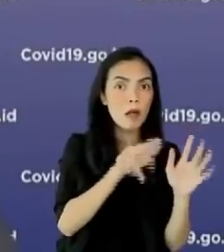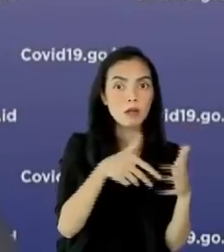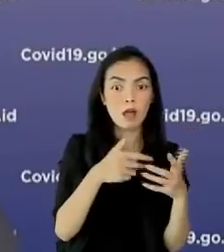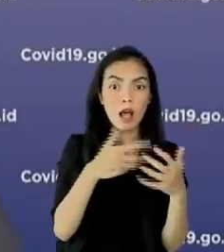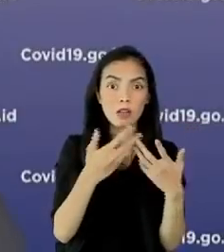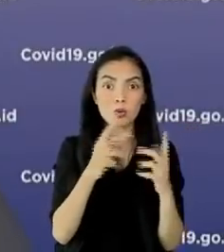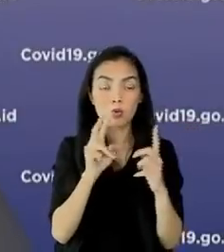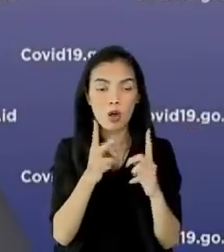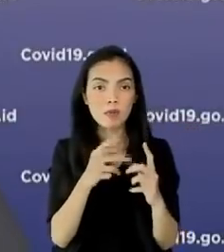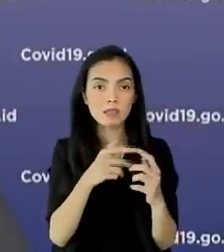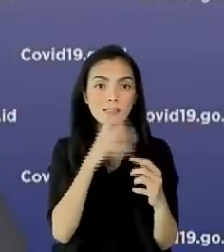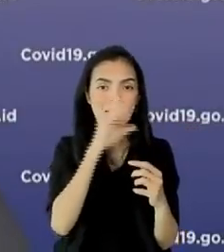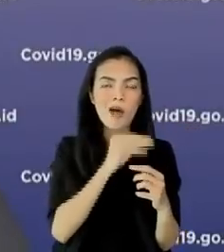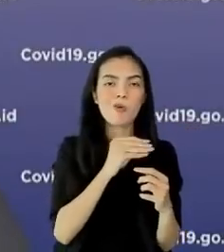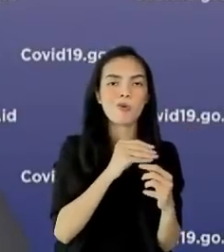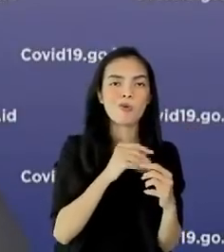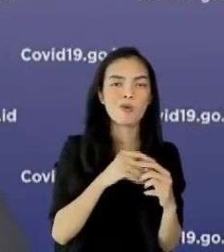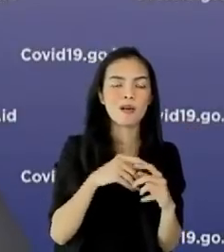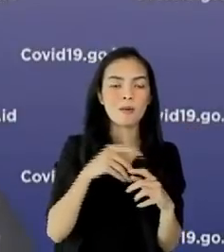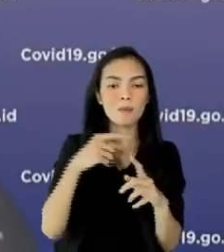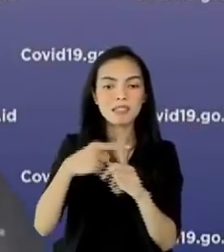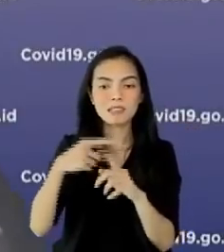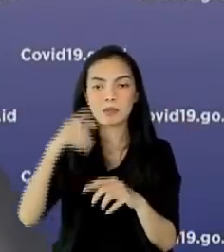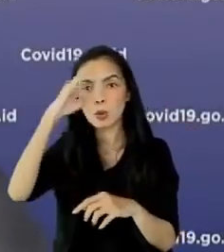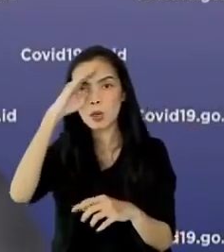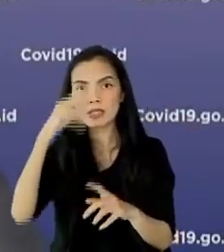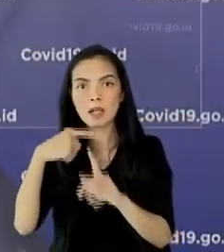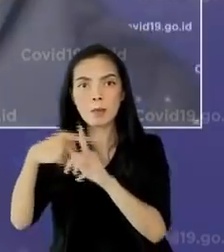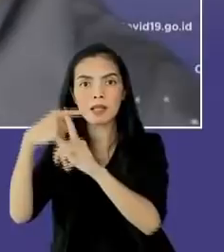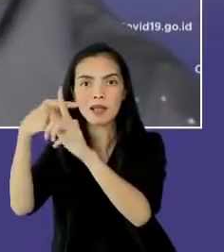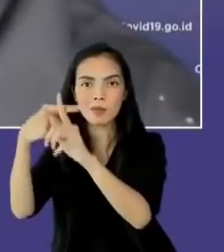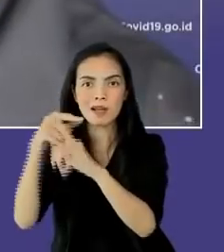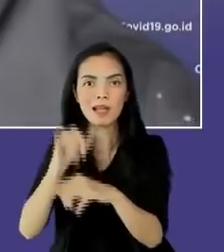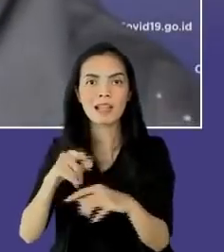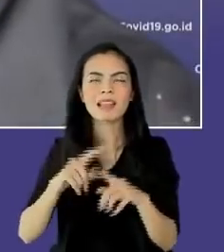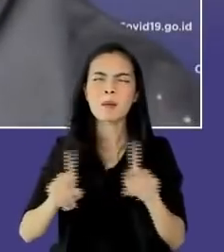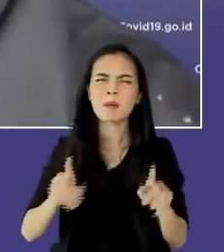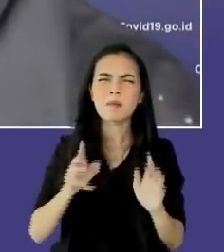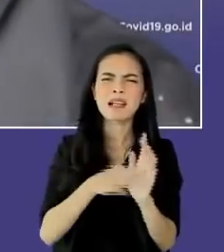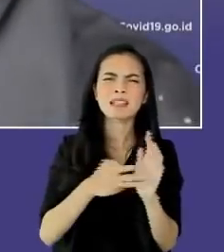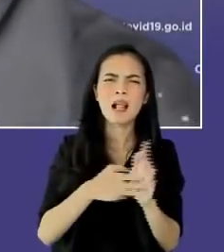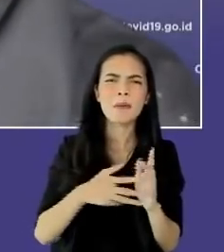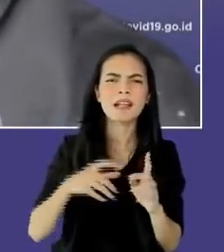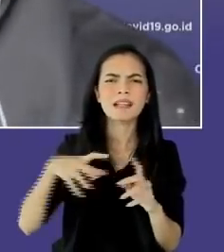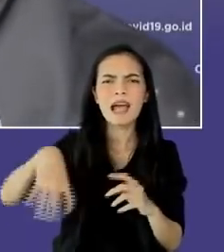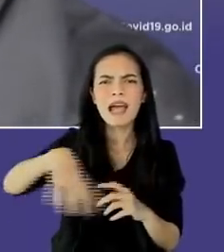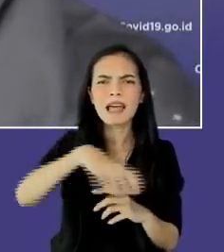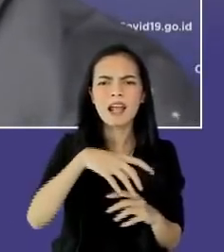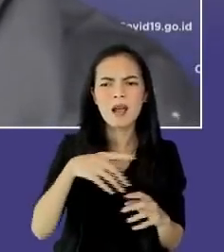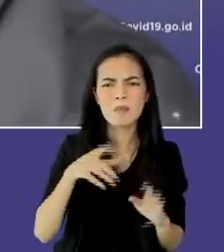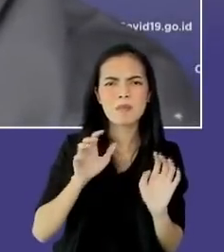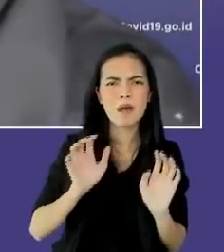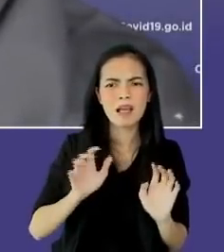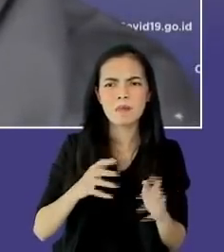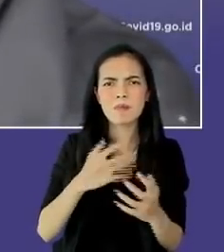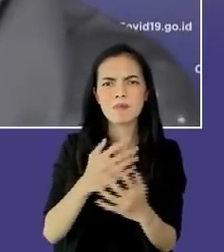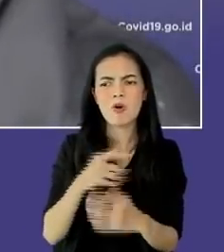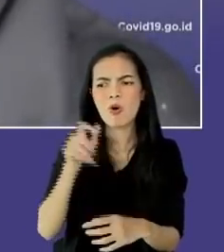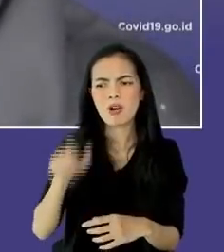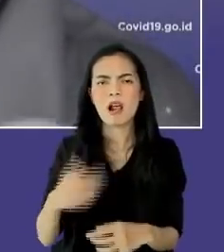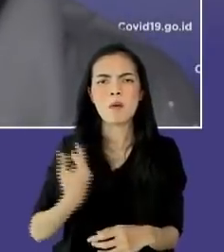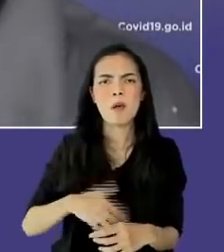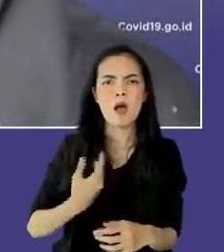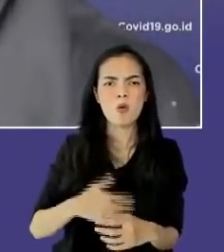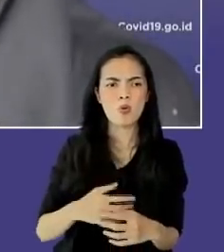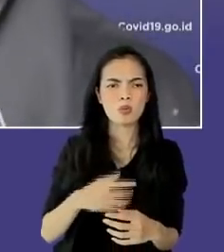dipantau bertambah. Tapi yang kedua Dokter Lula, karena terkadang di lapangan kesulitannya banyak masyarakat yang mau di tracing. Ini juga bukan